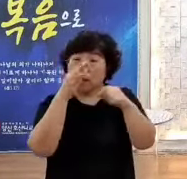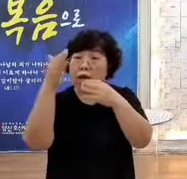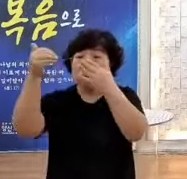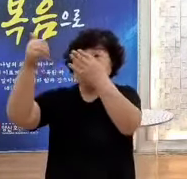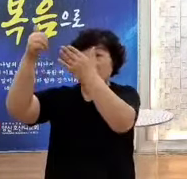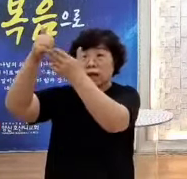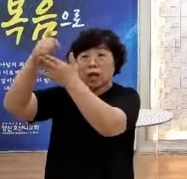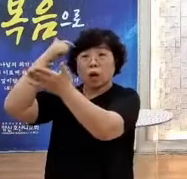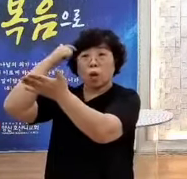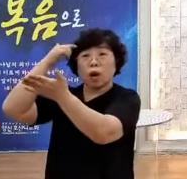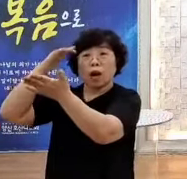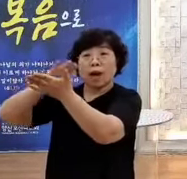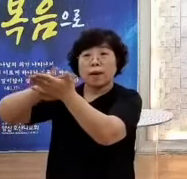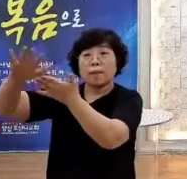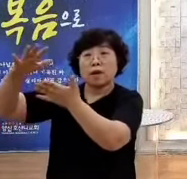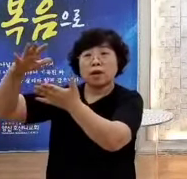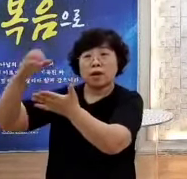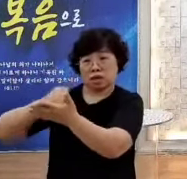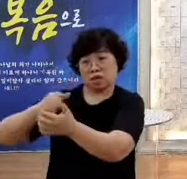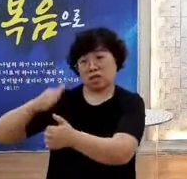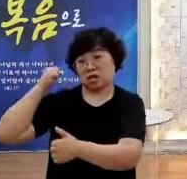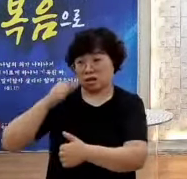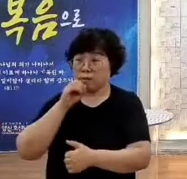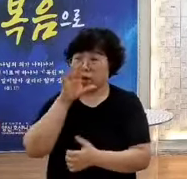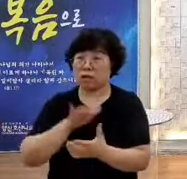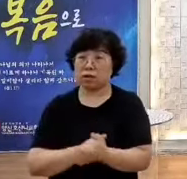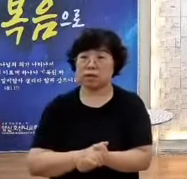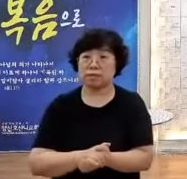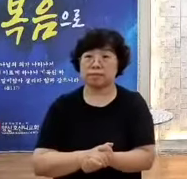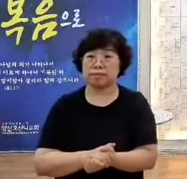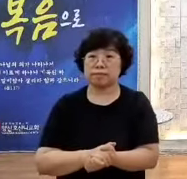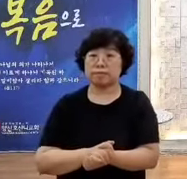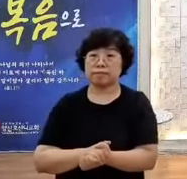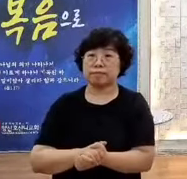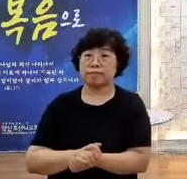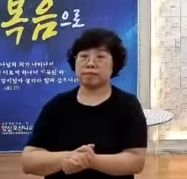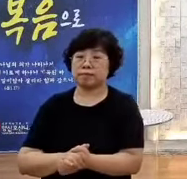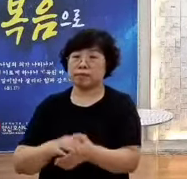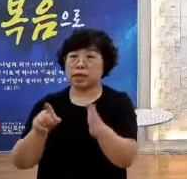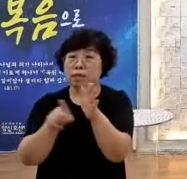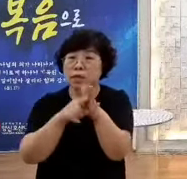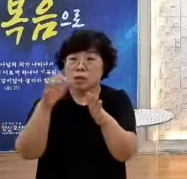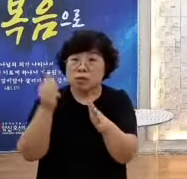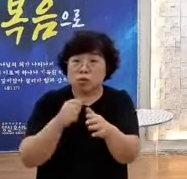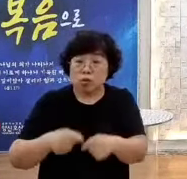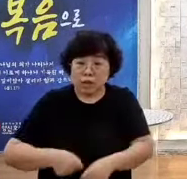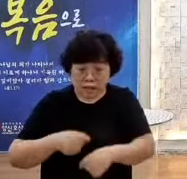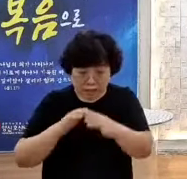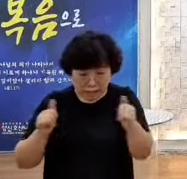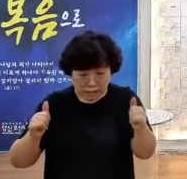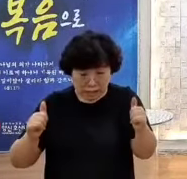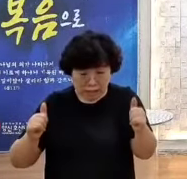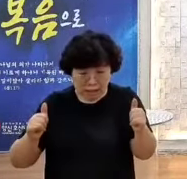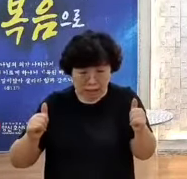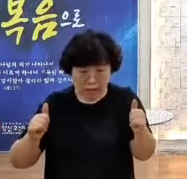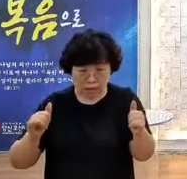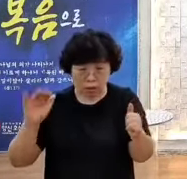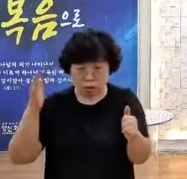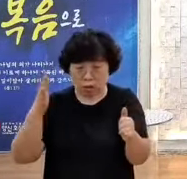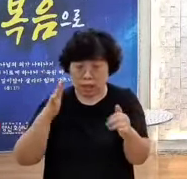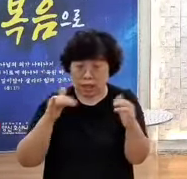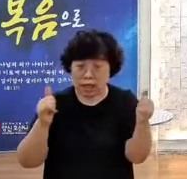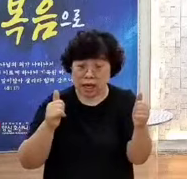표시를 해놨습니다. 자, 이 1절에서 말하는 이 믿음으로 어렵게 된 사람이 받은 축복에 대해서 첫